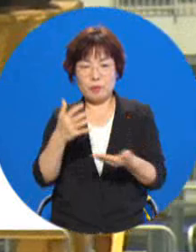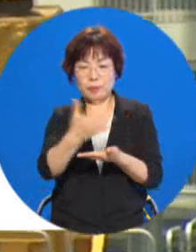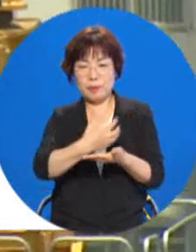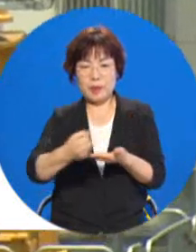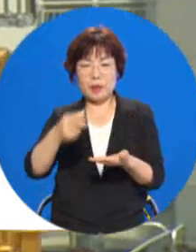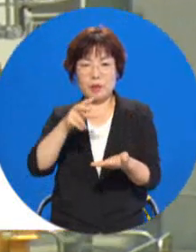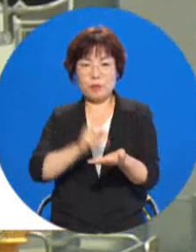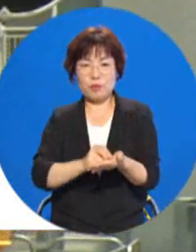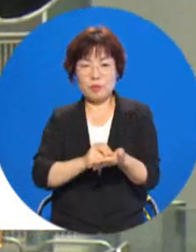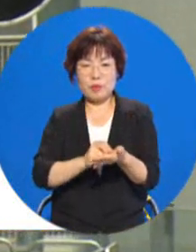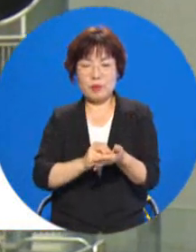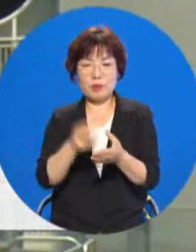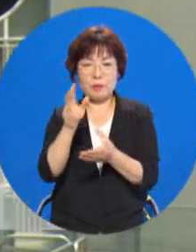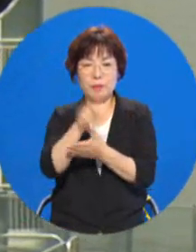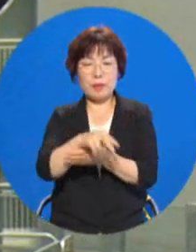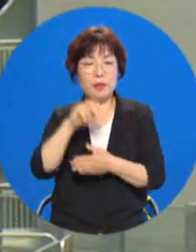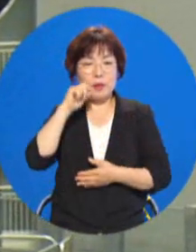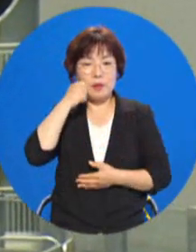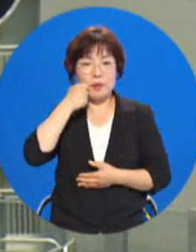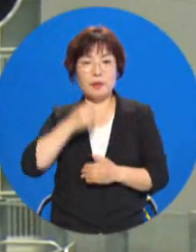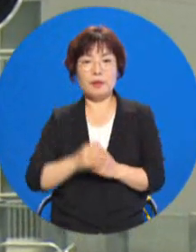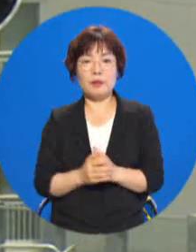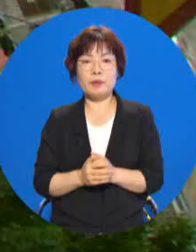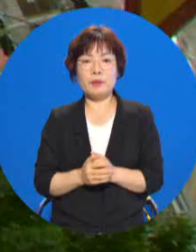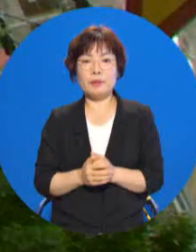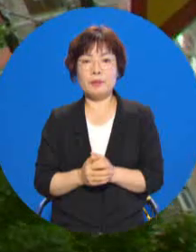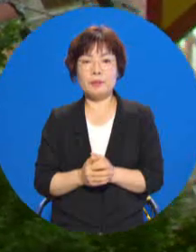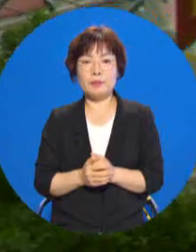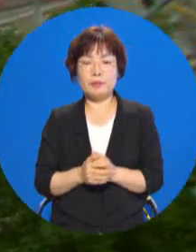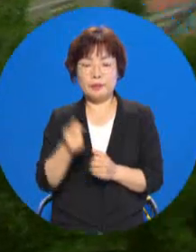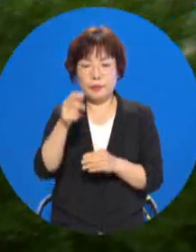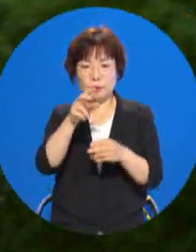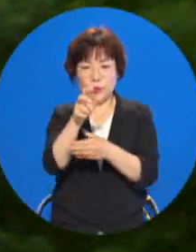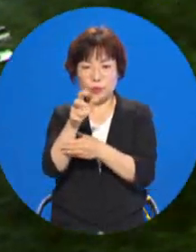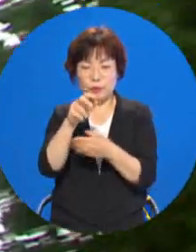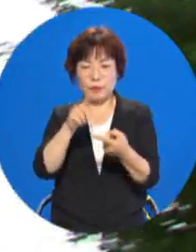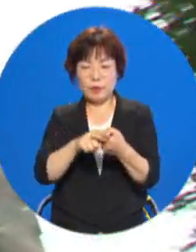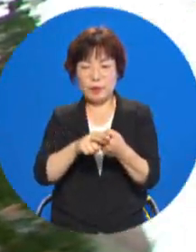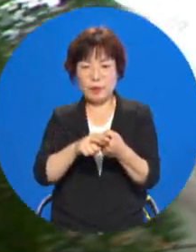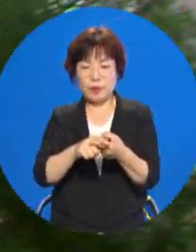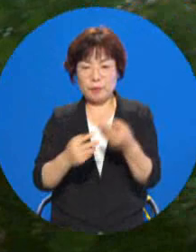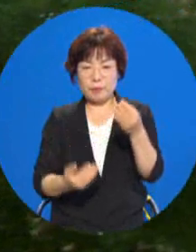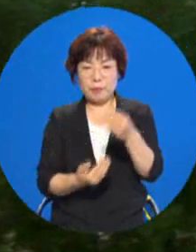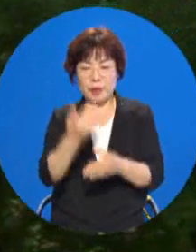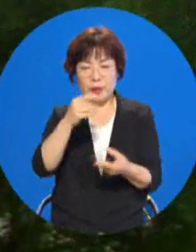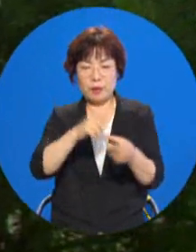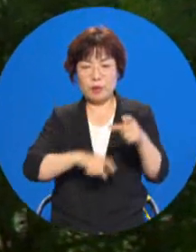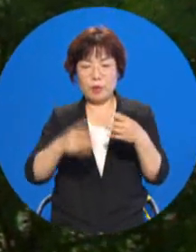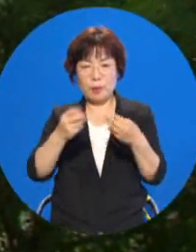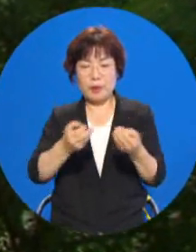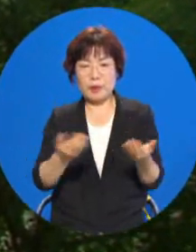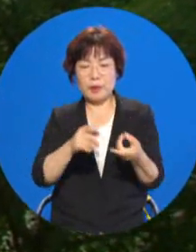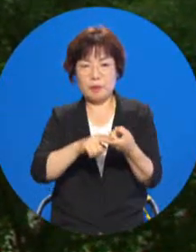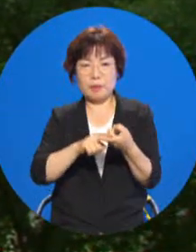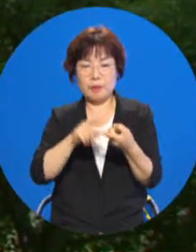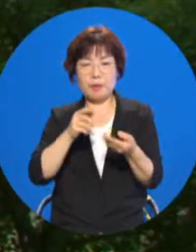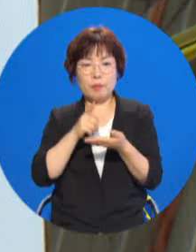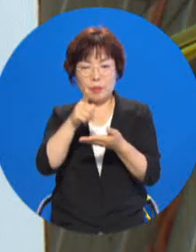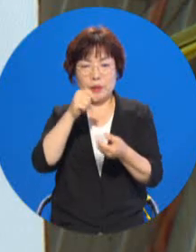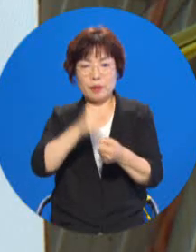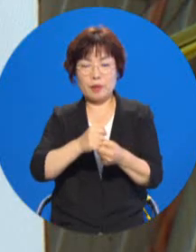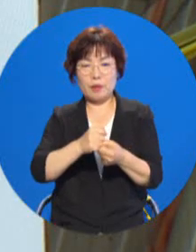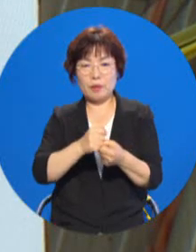문제여서 받아들이기 어렵다는 입장입니다. 소형 크레인에서 사고가 더 많다는 노조의 주장도 근거는